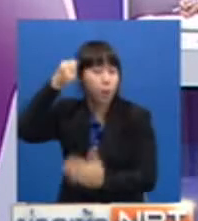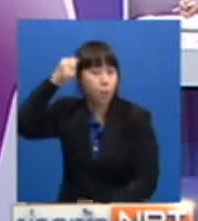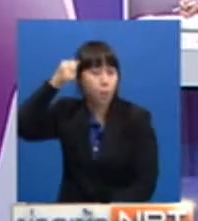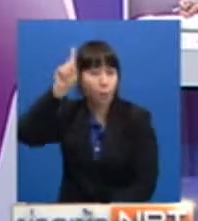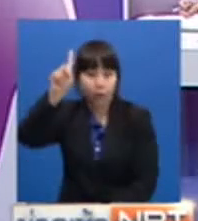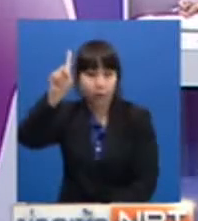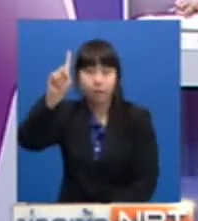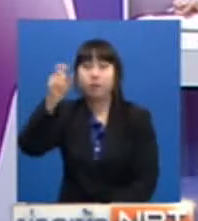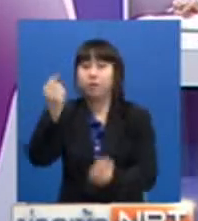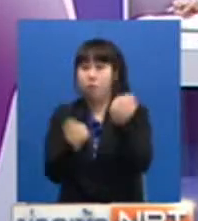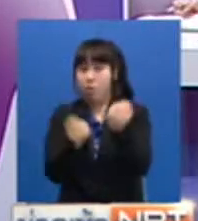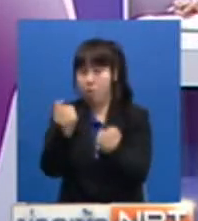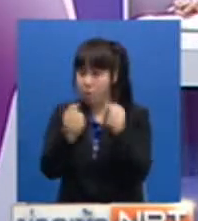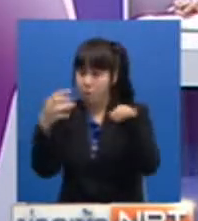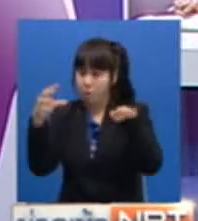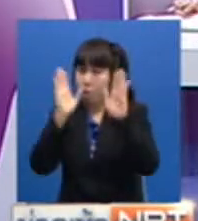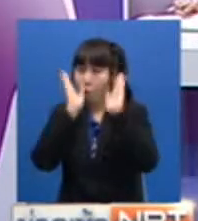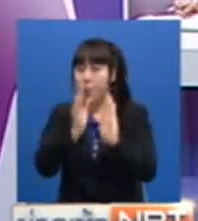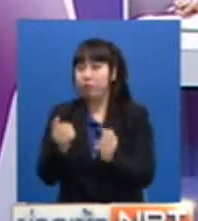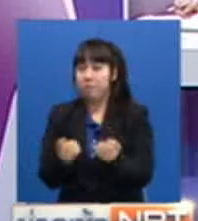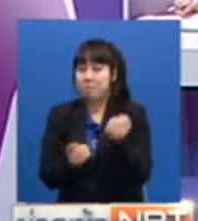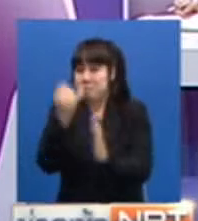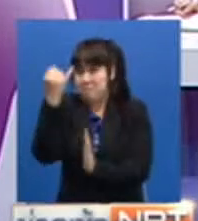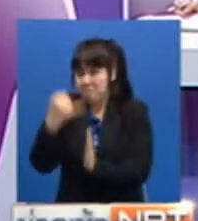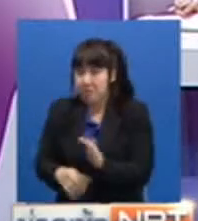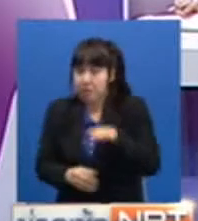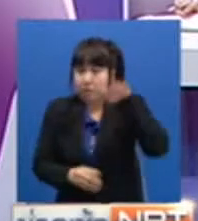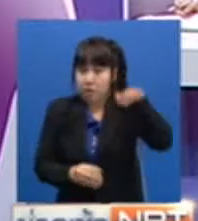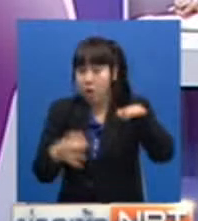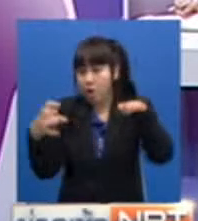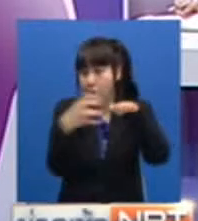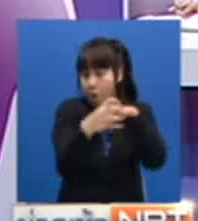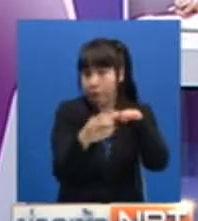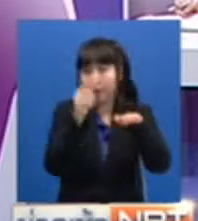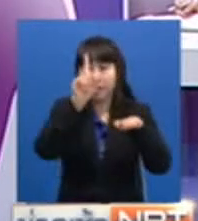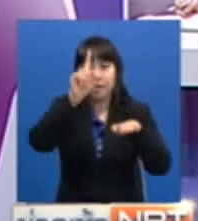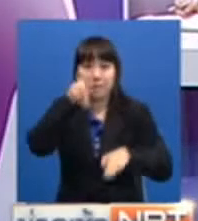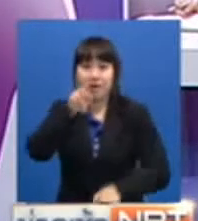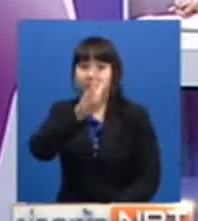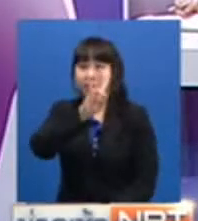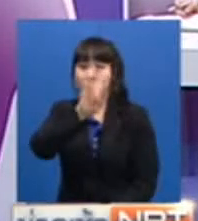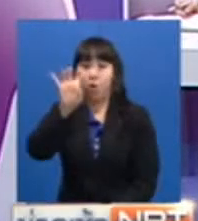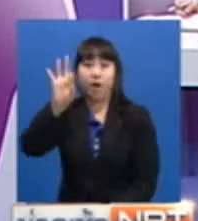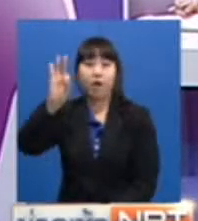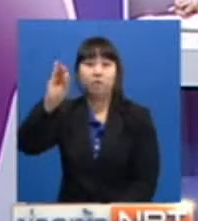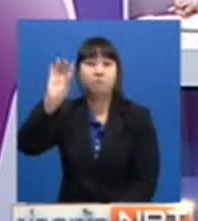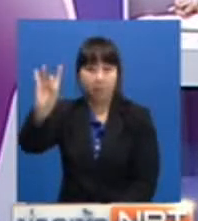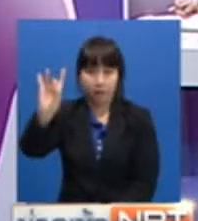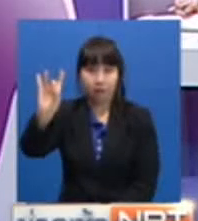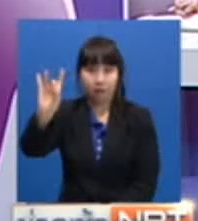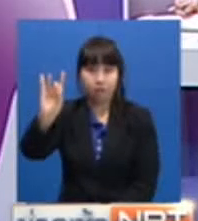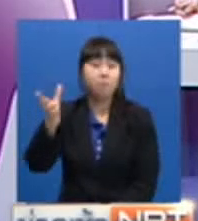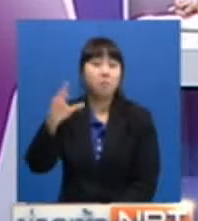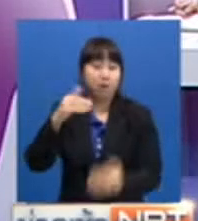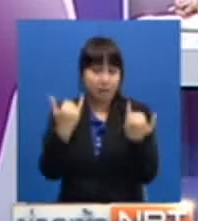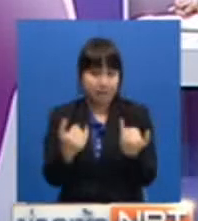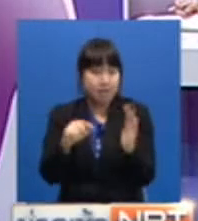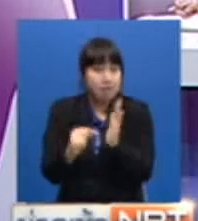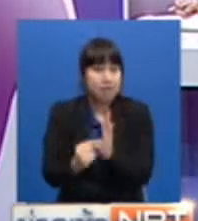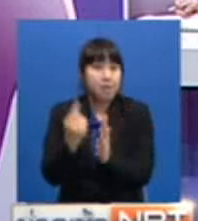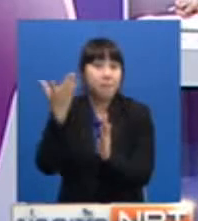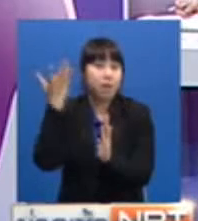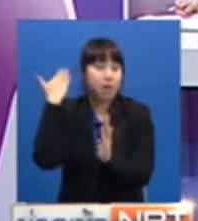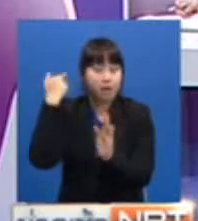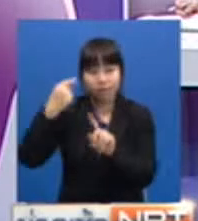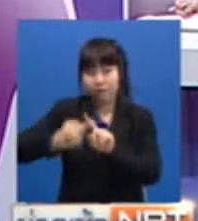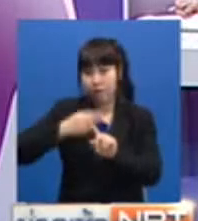สามารถที่จะล็อกล้อผู้ที่กระทำความผิดได้1798คันซึ่งมาตรการนี้นะคะเริ่มมาตั้งแต่เมื่อวันที่